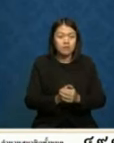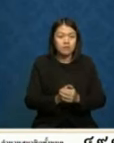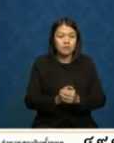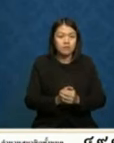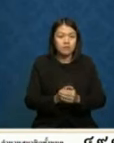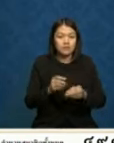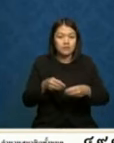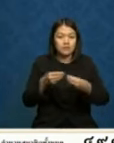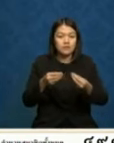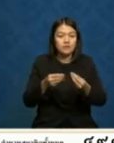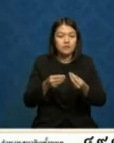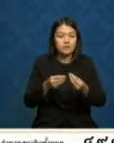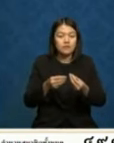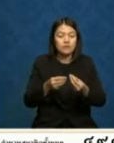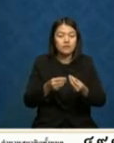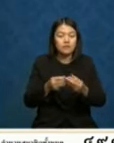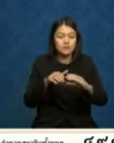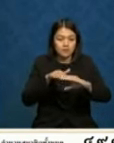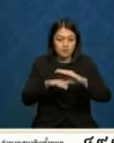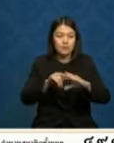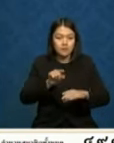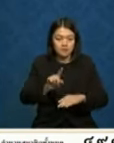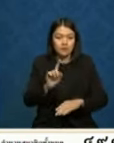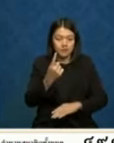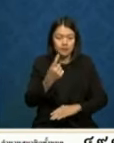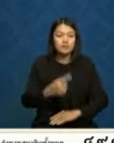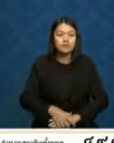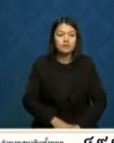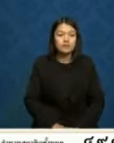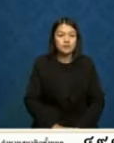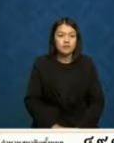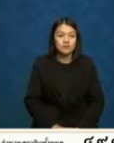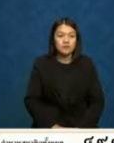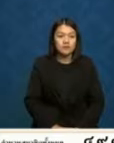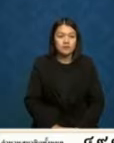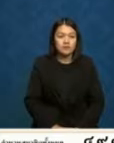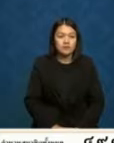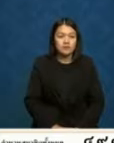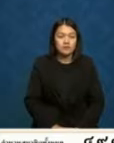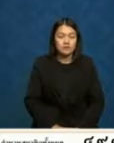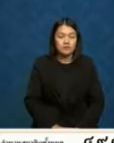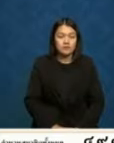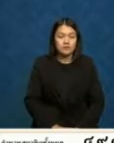อให้ทุกท่านแสดงตนอีกครั้งหนึ่งนะครับ